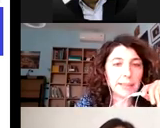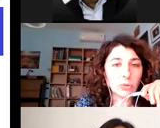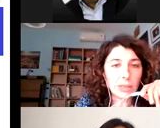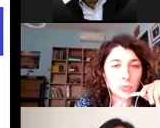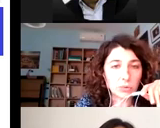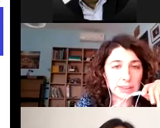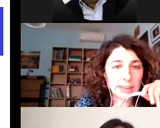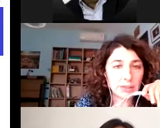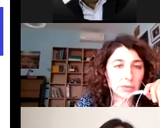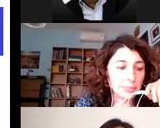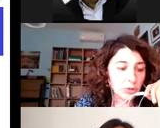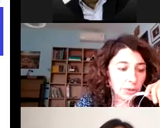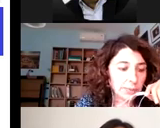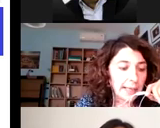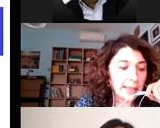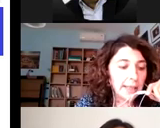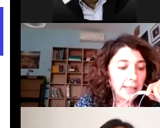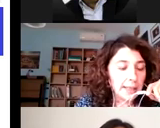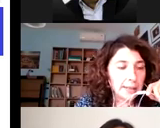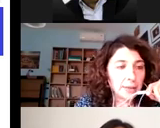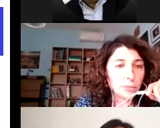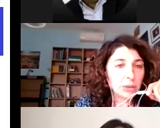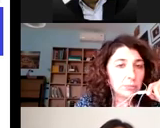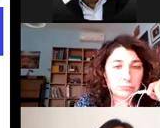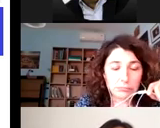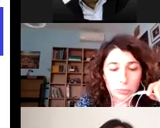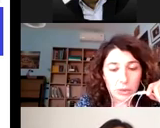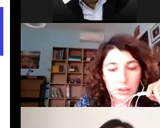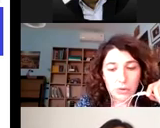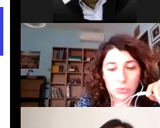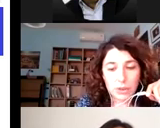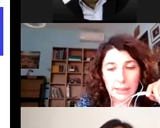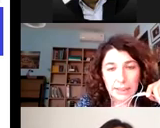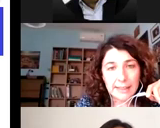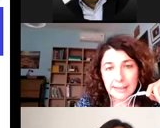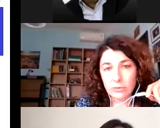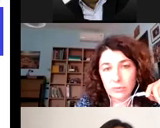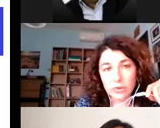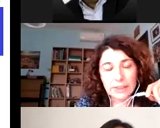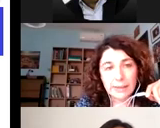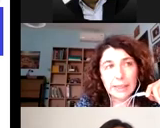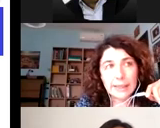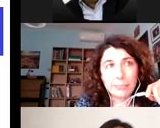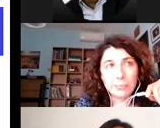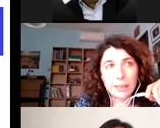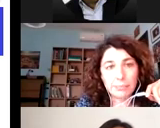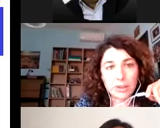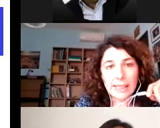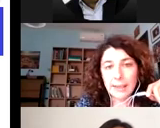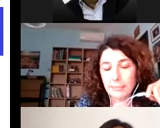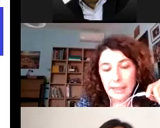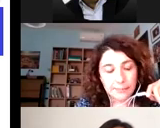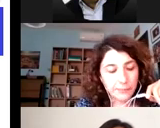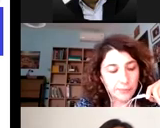eh partendo da una considerazione principale eh come numerosi studi evidenziano non ci sarebbe il tempo per